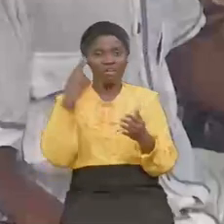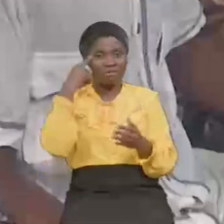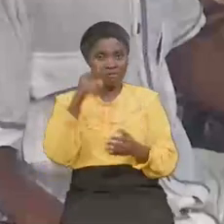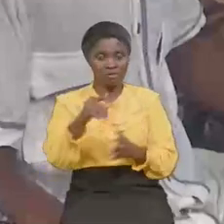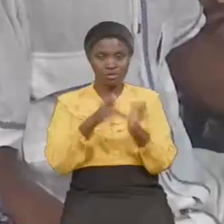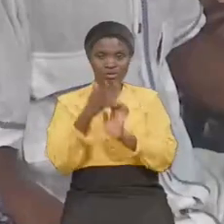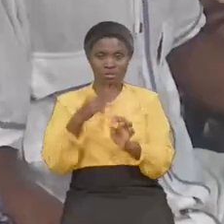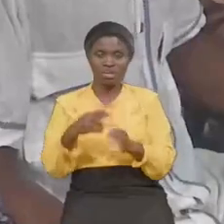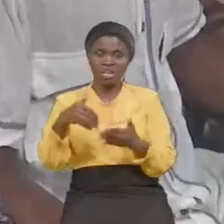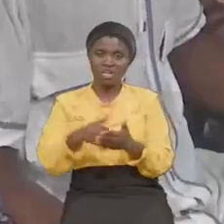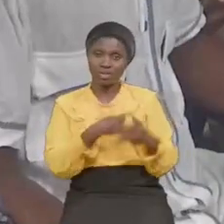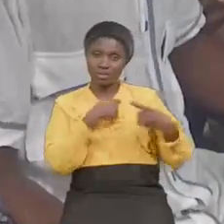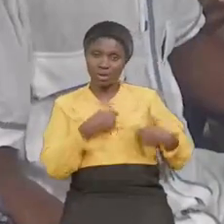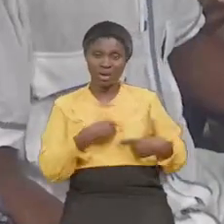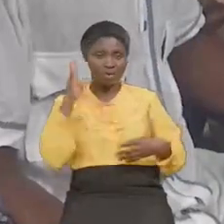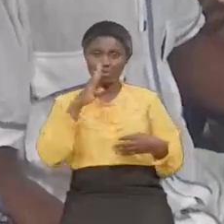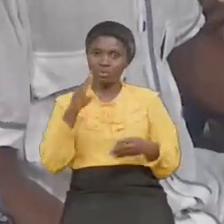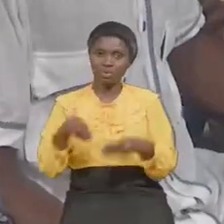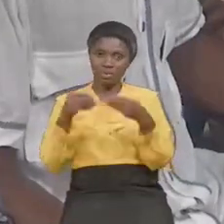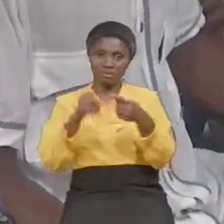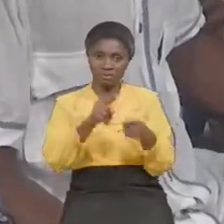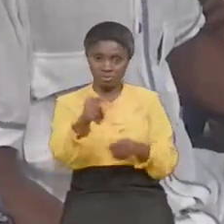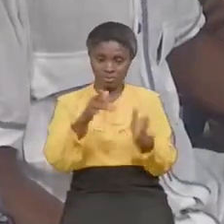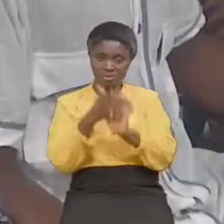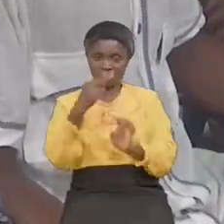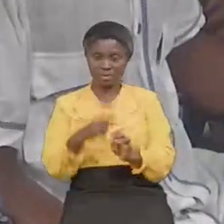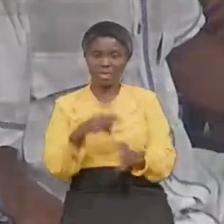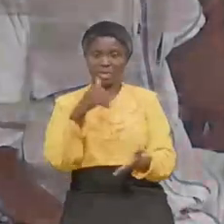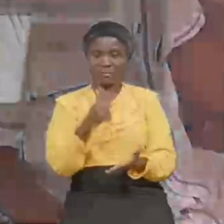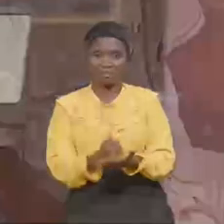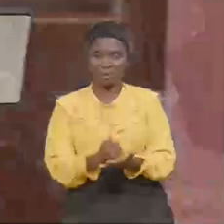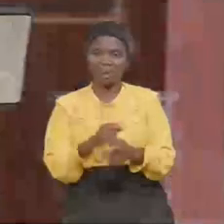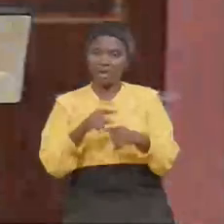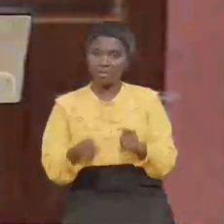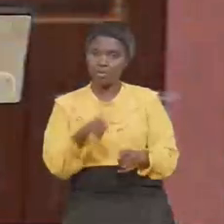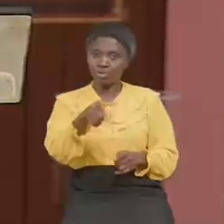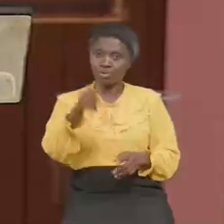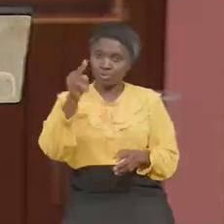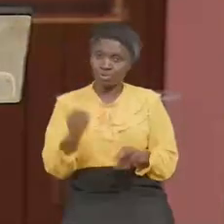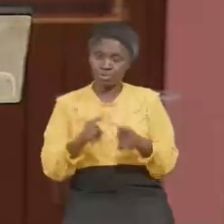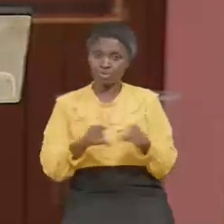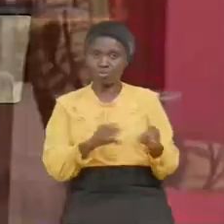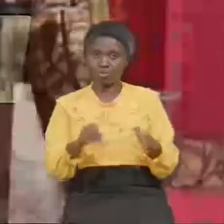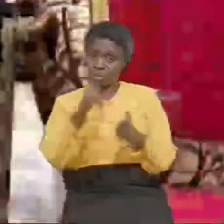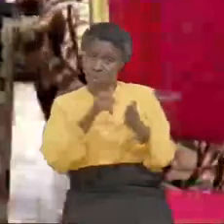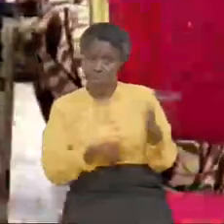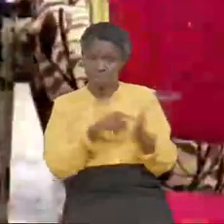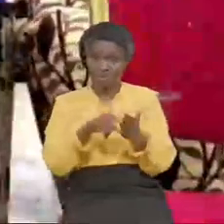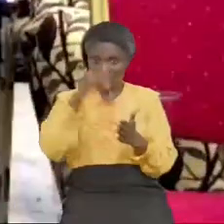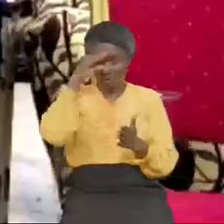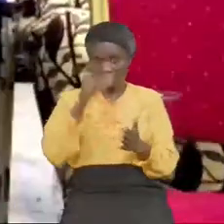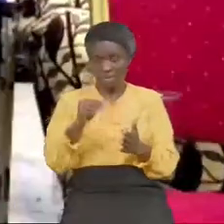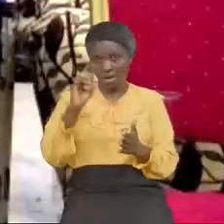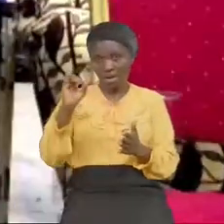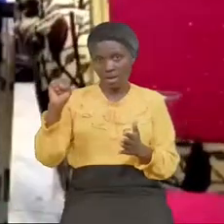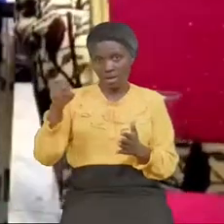cœur te sera donné. Mais tu dois faire ce que cet homme Ésaïe a fait. En